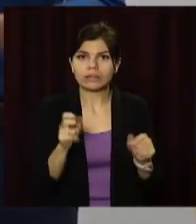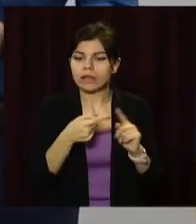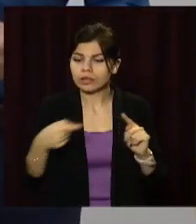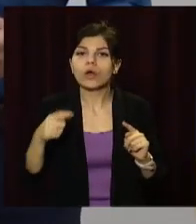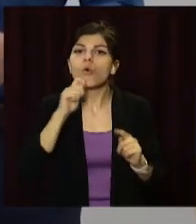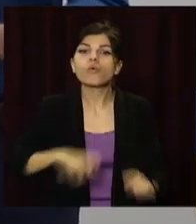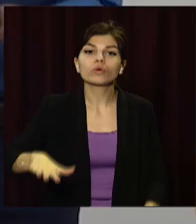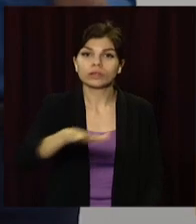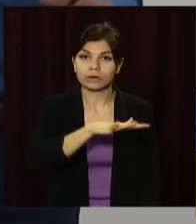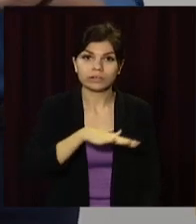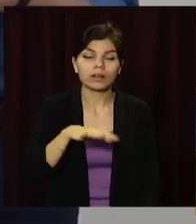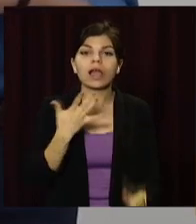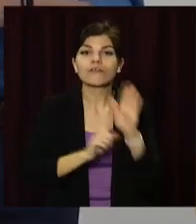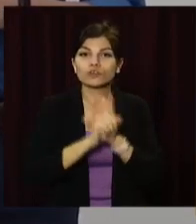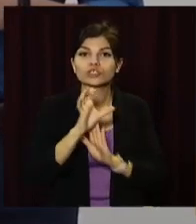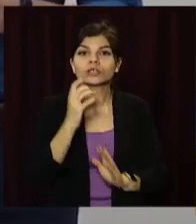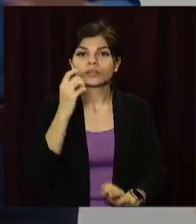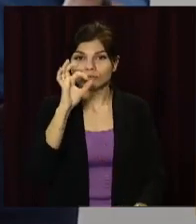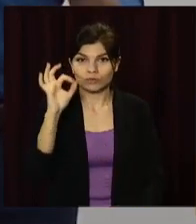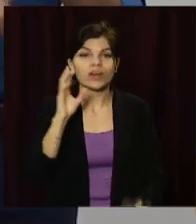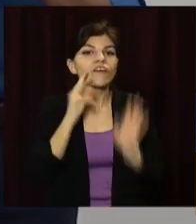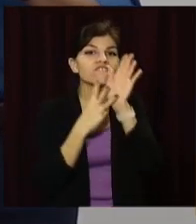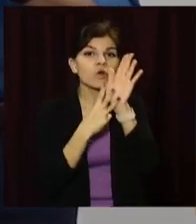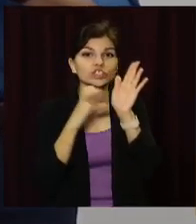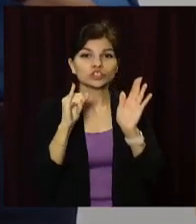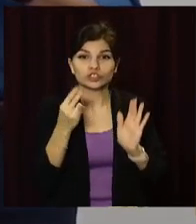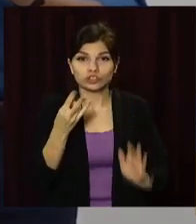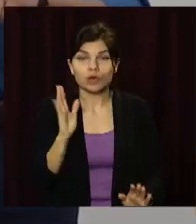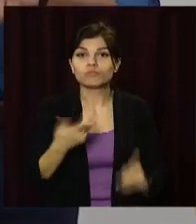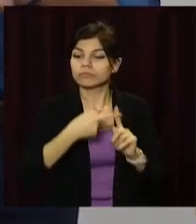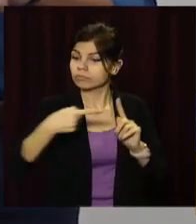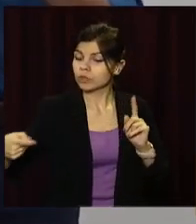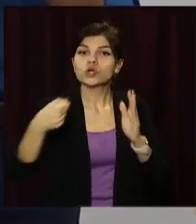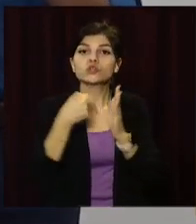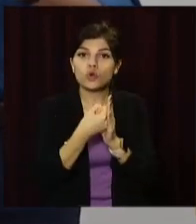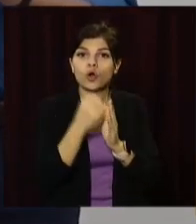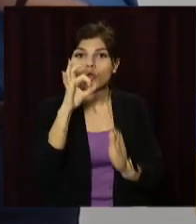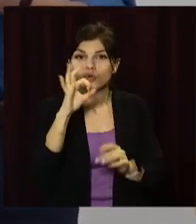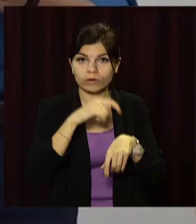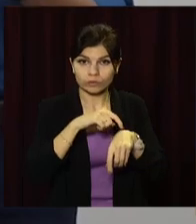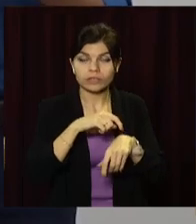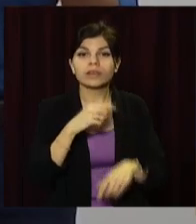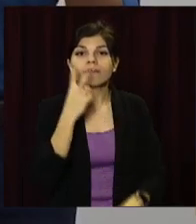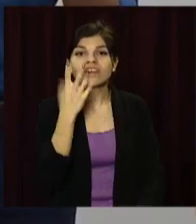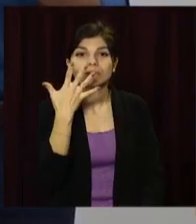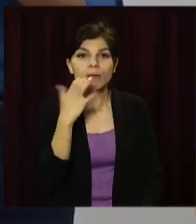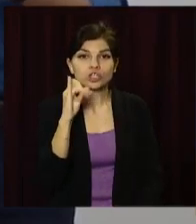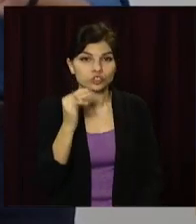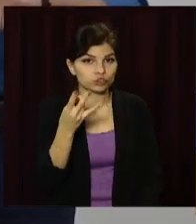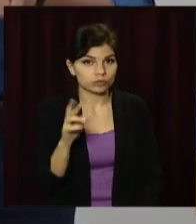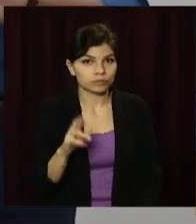жорсткого карантину на території країни, який розпочався з 0 годин 8 січня і буде тривати до 0